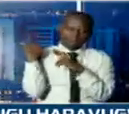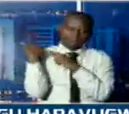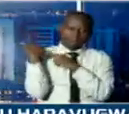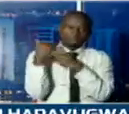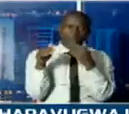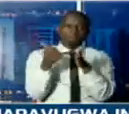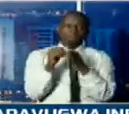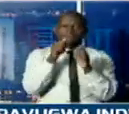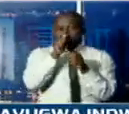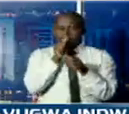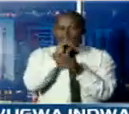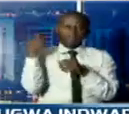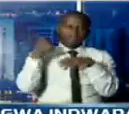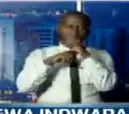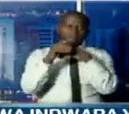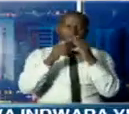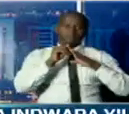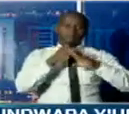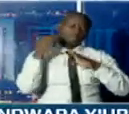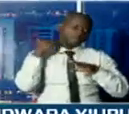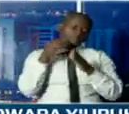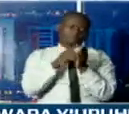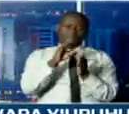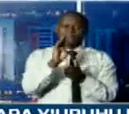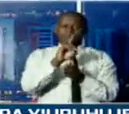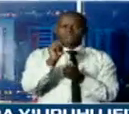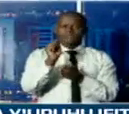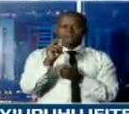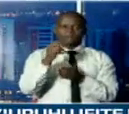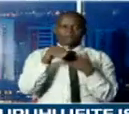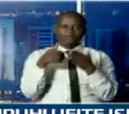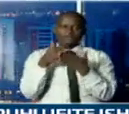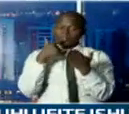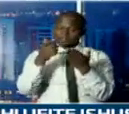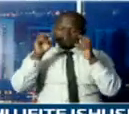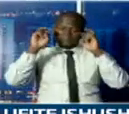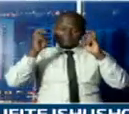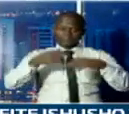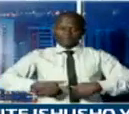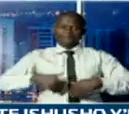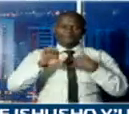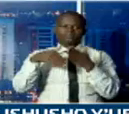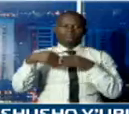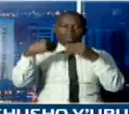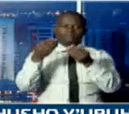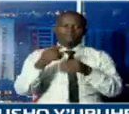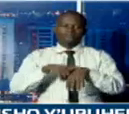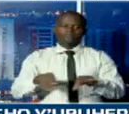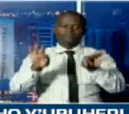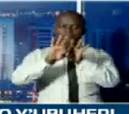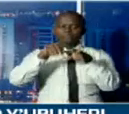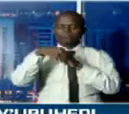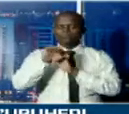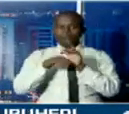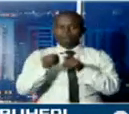accountability. Umunyamabanga nshingwabikorwa wa Komisiyo y'Igihugu yo kurwanya Jenoside Dr. Bizimana Jean Damascene avuga ko urubyiruko rwahawe umwanya w'ingenzi muri izi